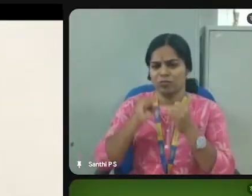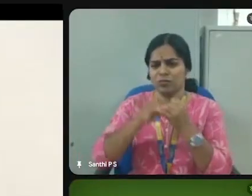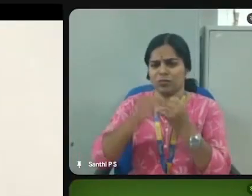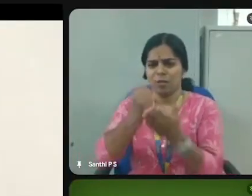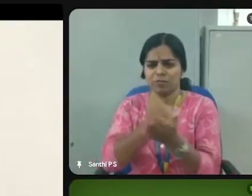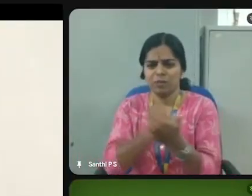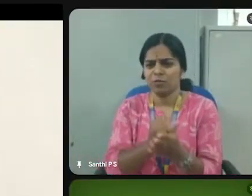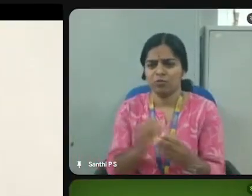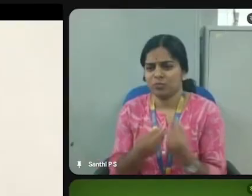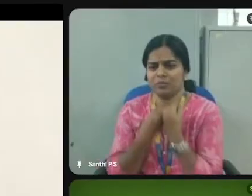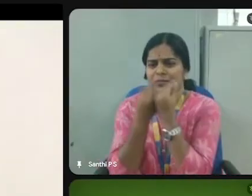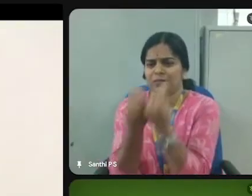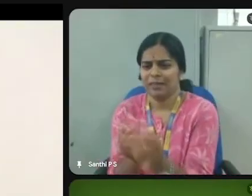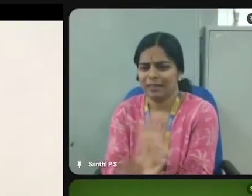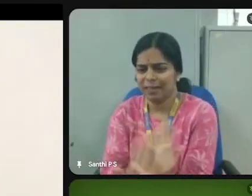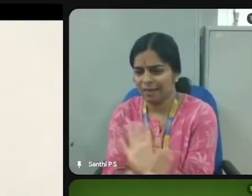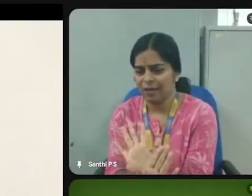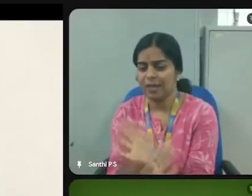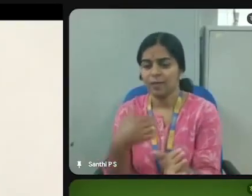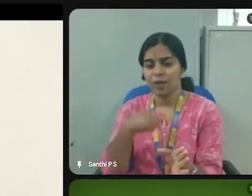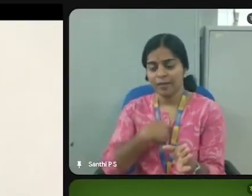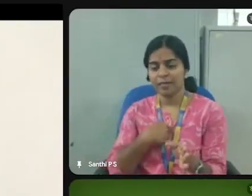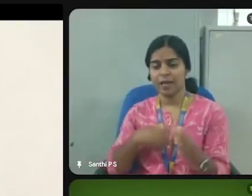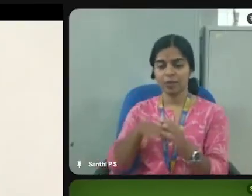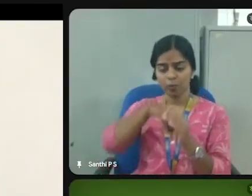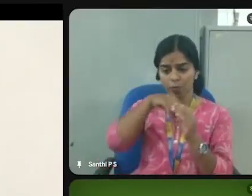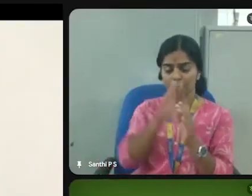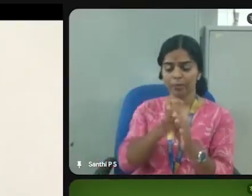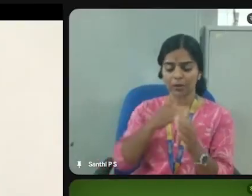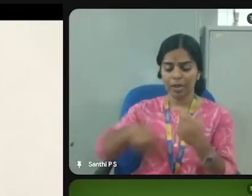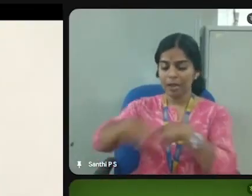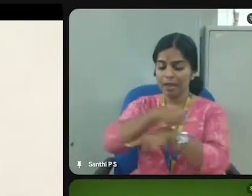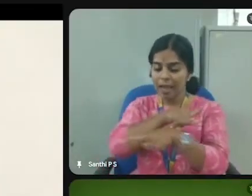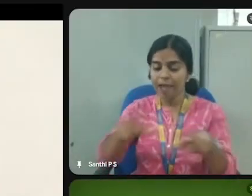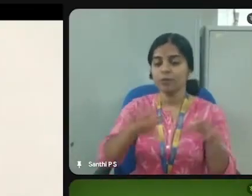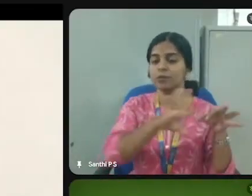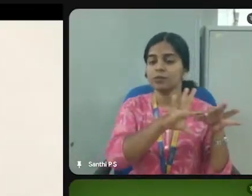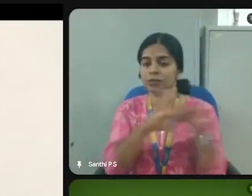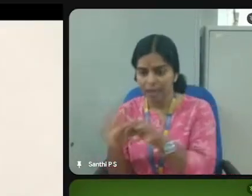ഒരു സ്പീച്ച് പത്തോളജിസ്റ്റ് അഡ്രസ്സ് ചെയ്യുന്നില്ല. പ്യുവർലി ലാംഗ്വേജ് ബേസ്ഡ് ആയിട്ടുള്ള